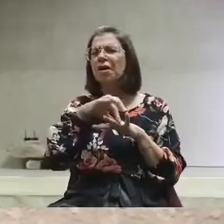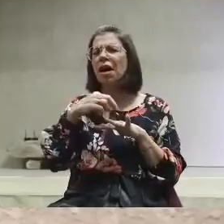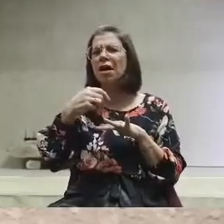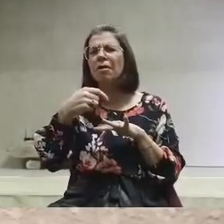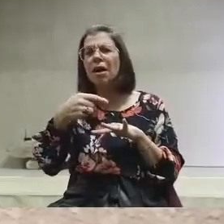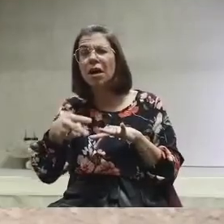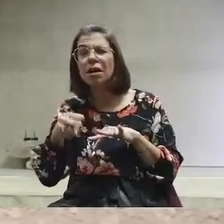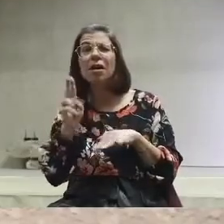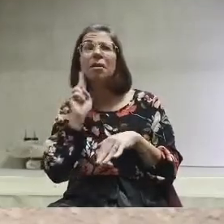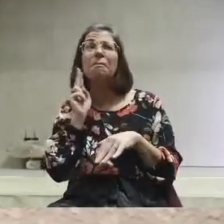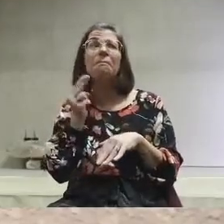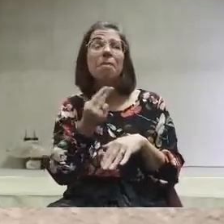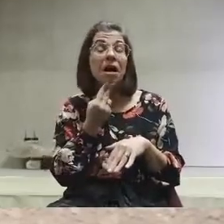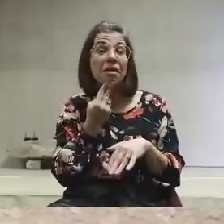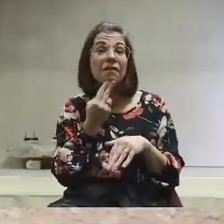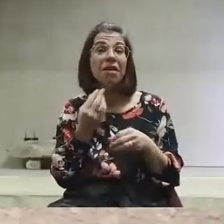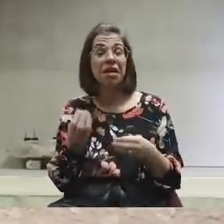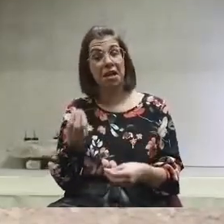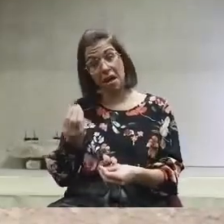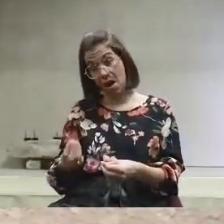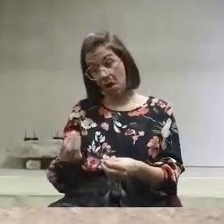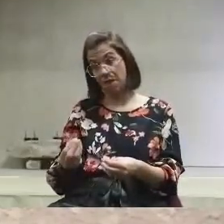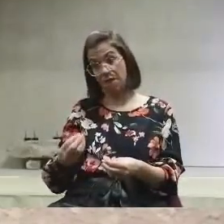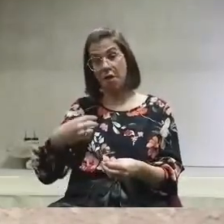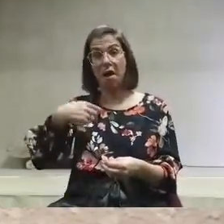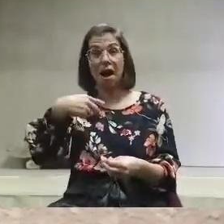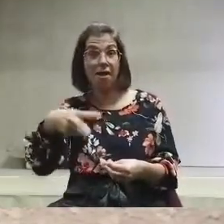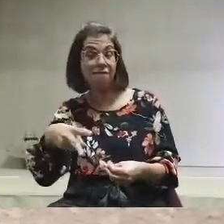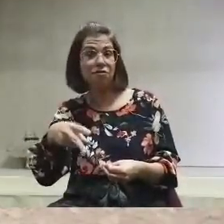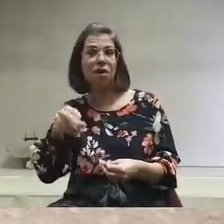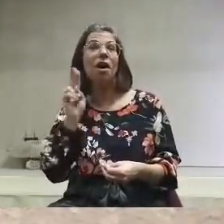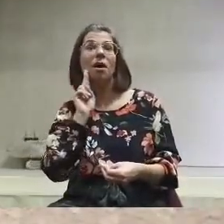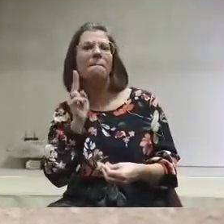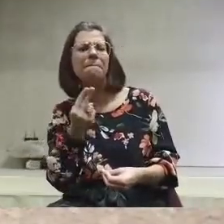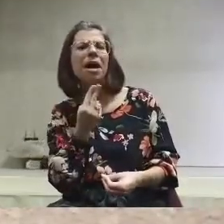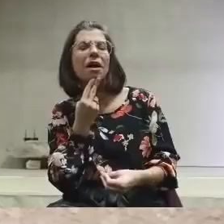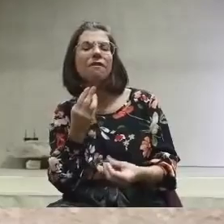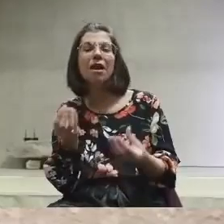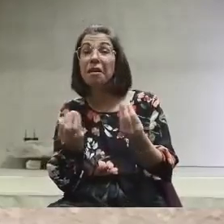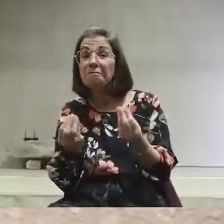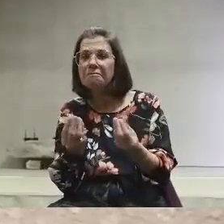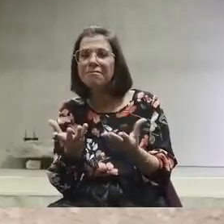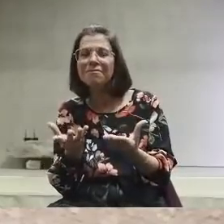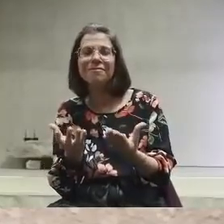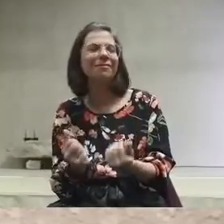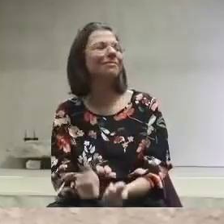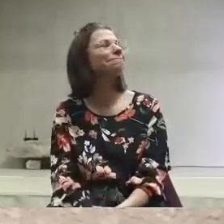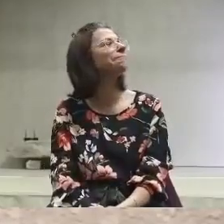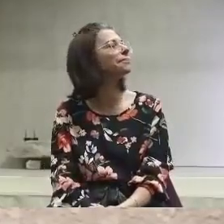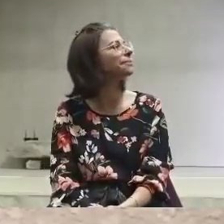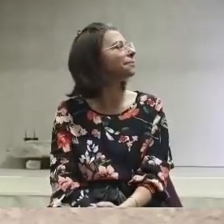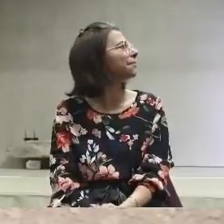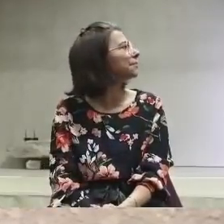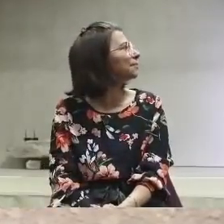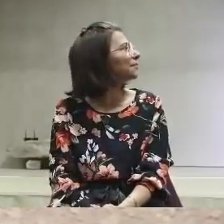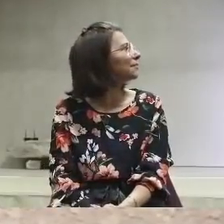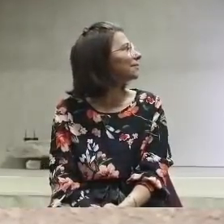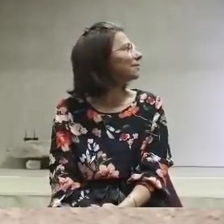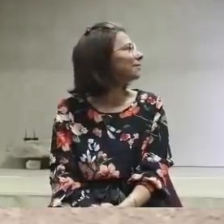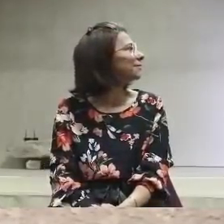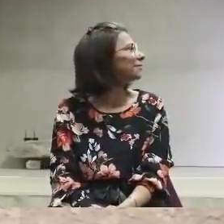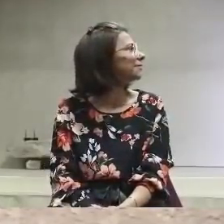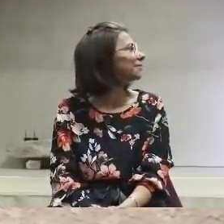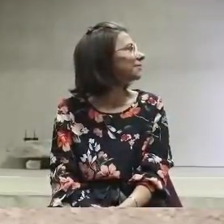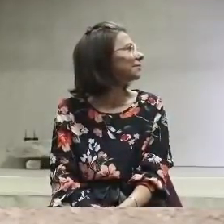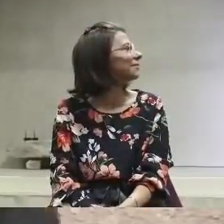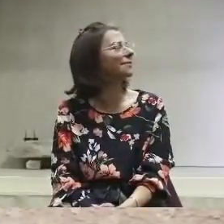Pour nos enfants. Nous, on est là, hein, tac, on essaie de donner une bonne image de nous et tout. Hein. Les dames se maquillent,